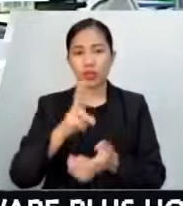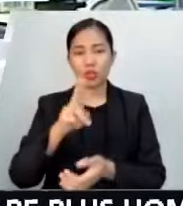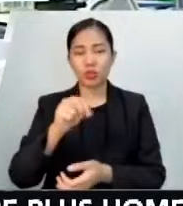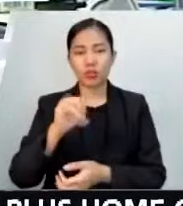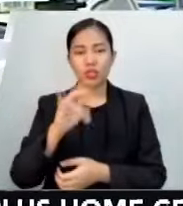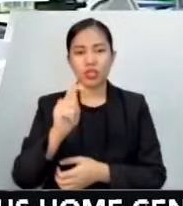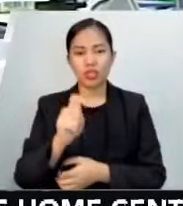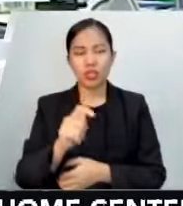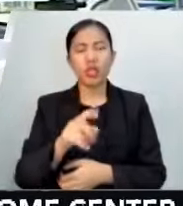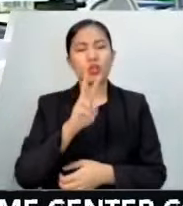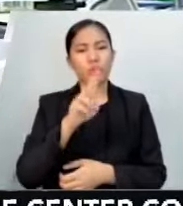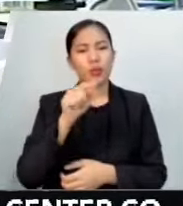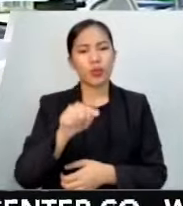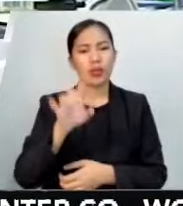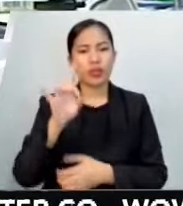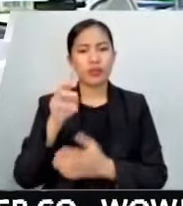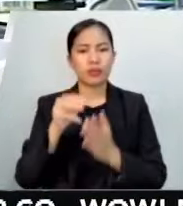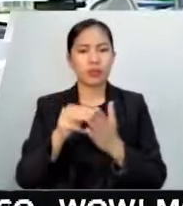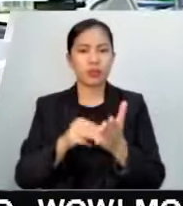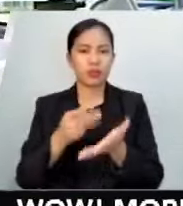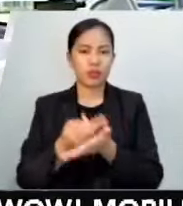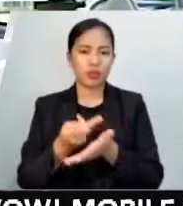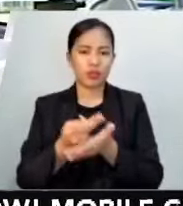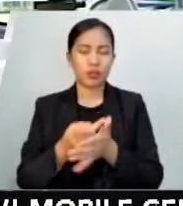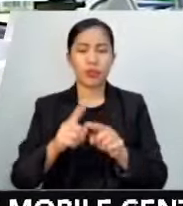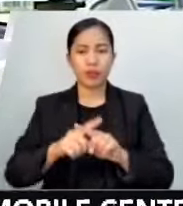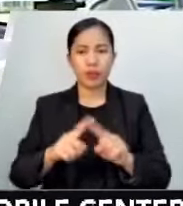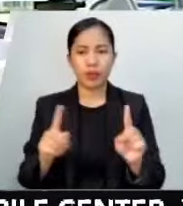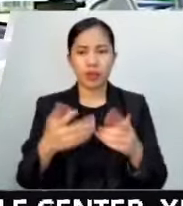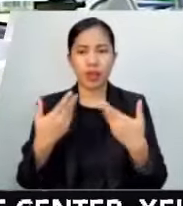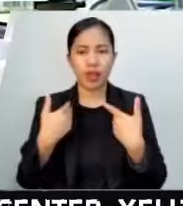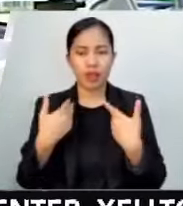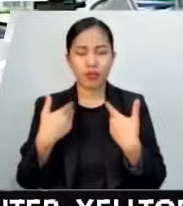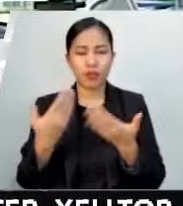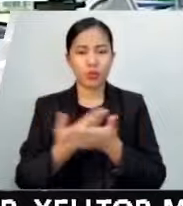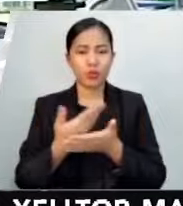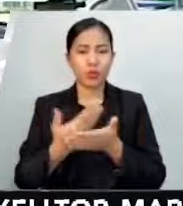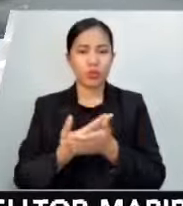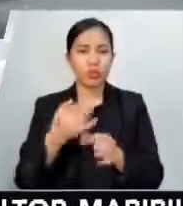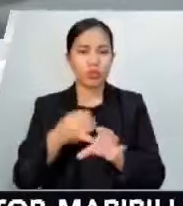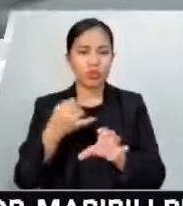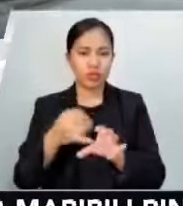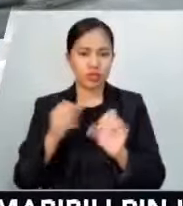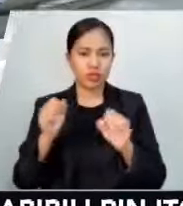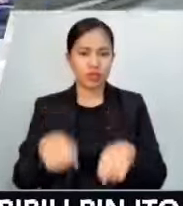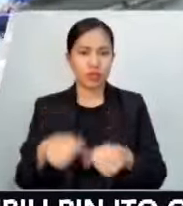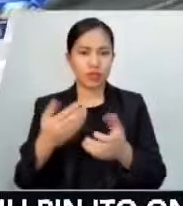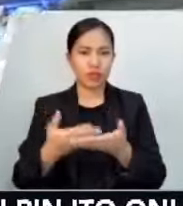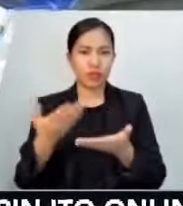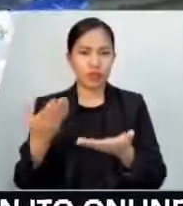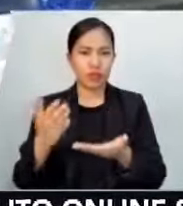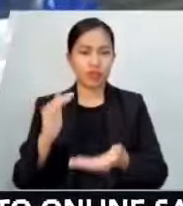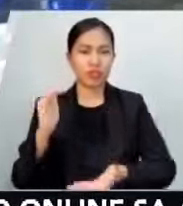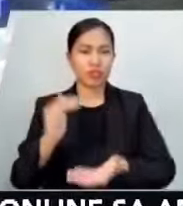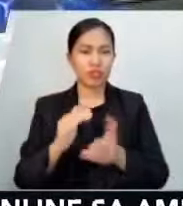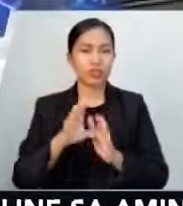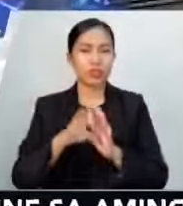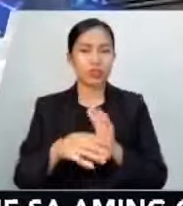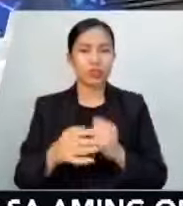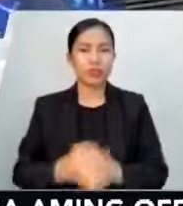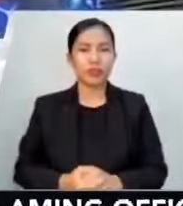million pesos. Pero meron na daw mga modern jeepney na mabibili sa mas murang halaga. Ang ilan, nasa 900,000 pesos